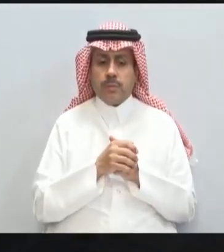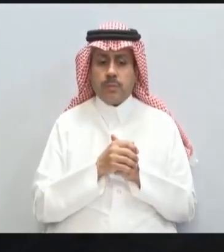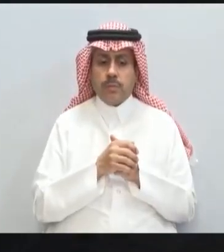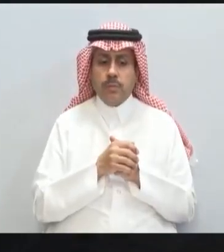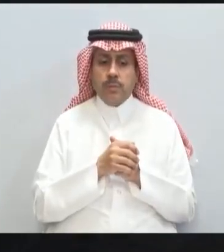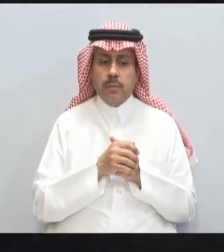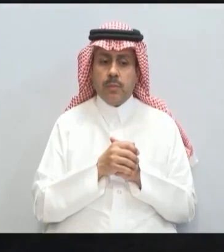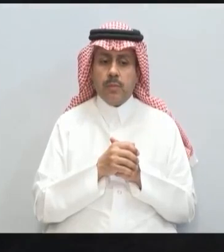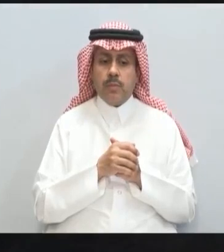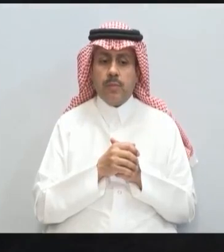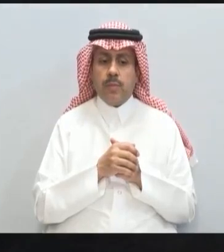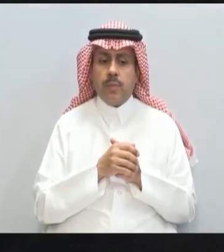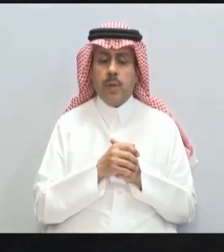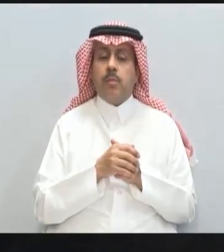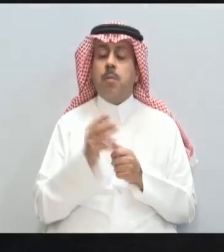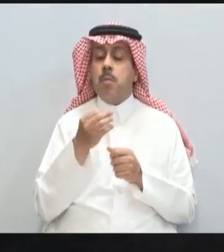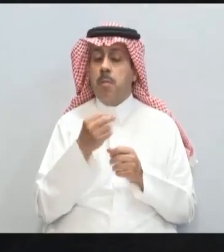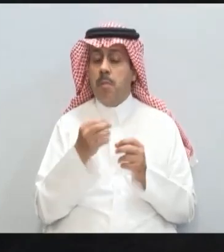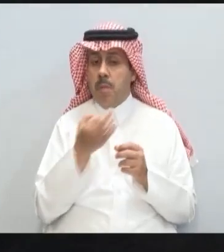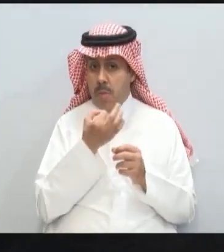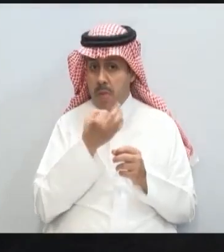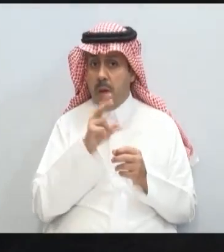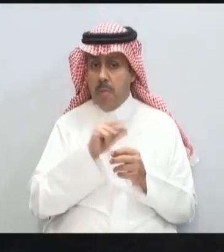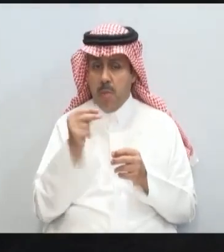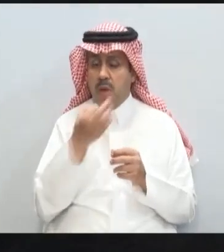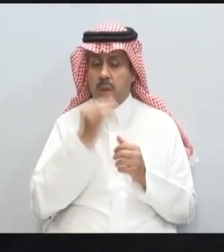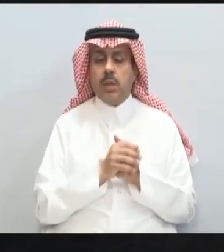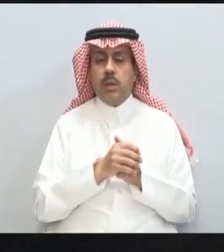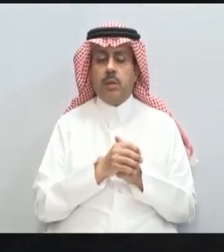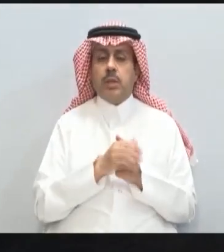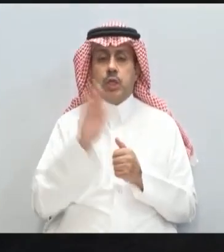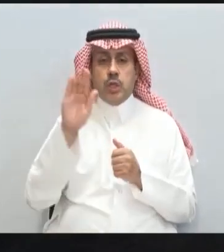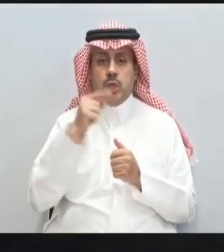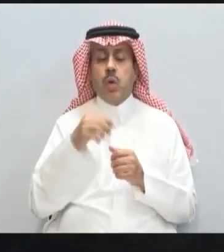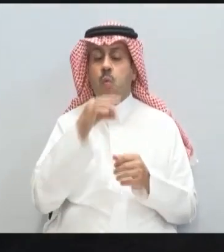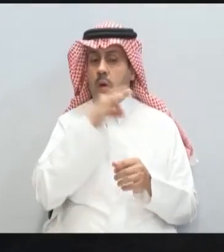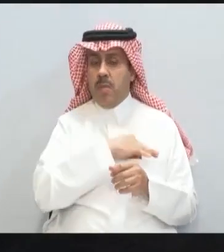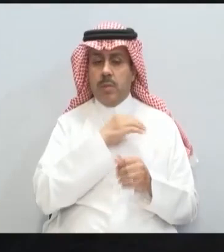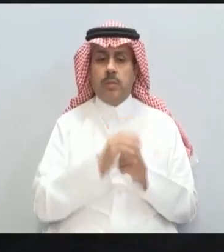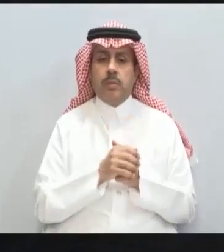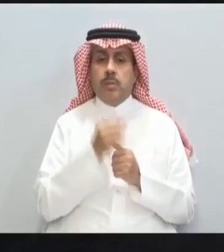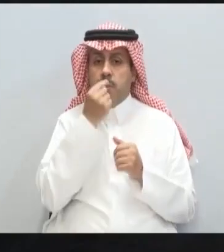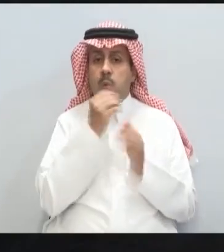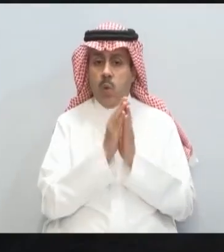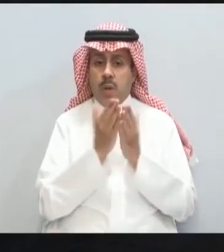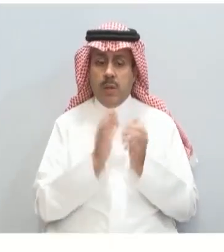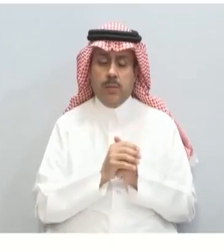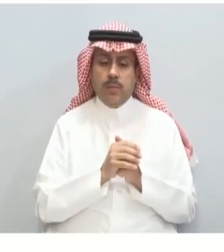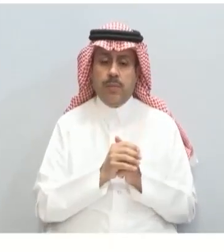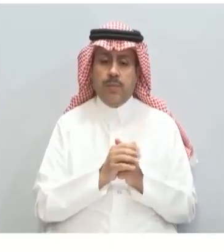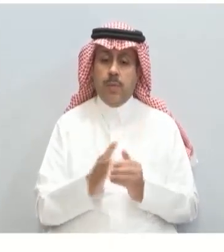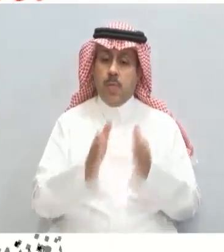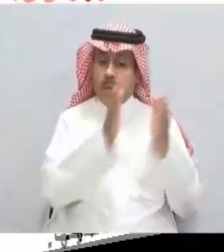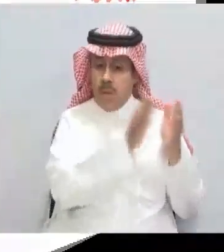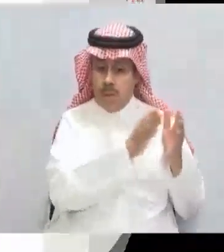بغير الاكل ولكن كما ذكرت في بيان هذا السر وهذه الحكمه القرانيه بعد هذا ايها